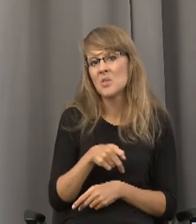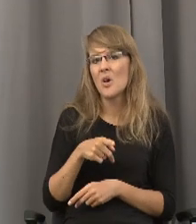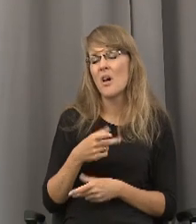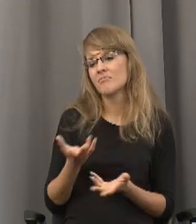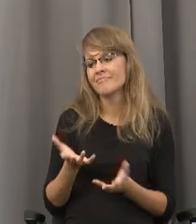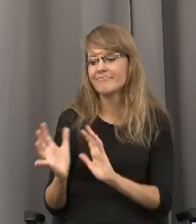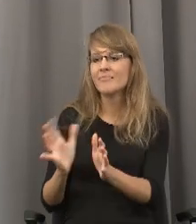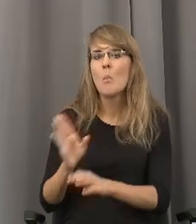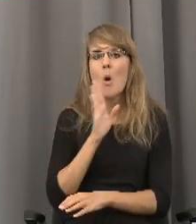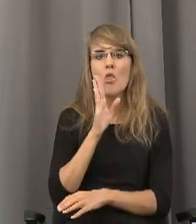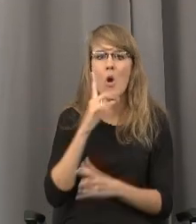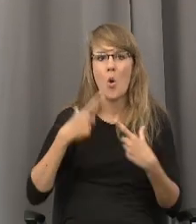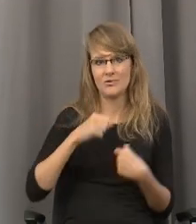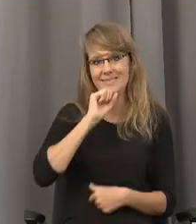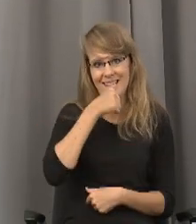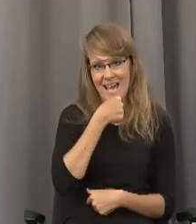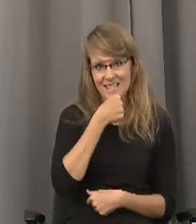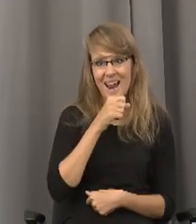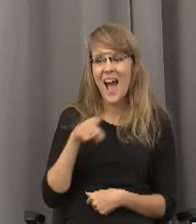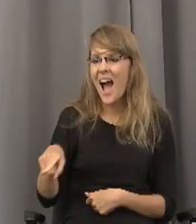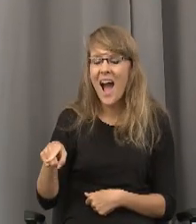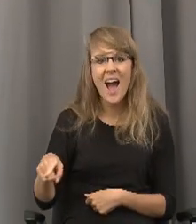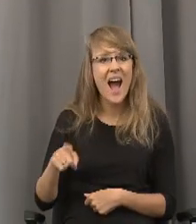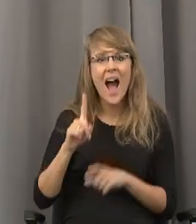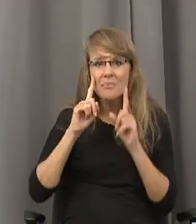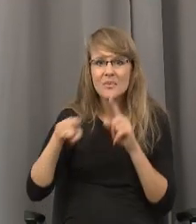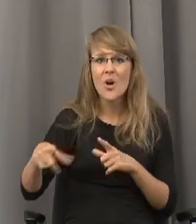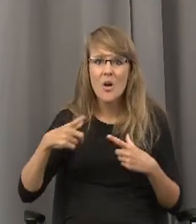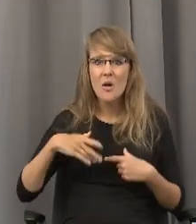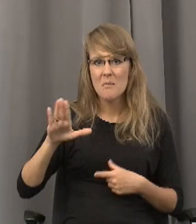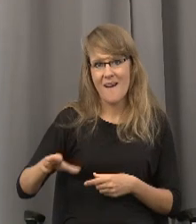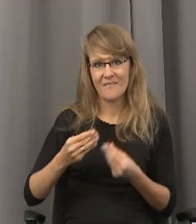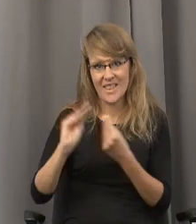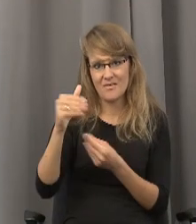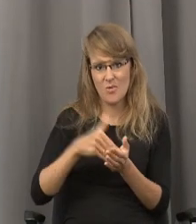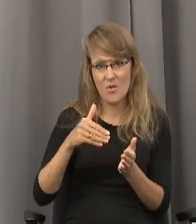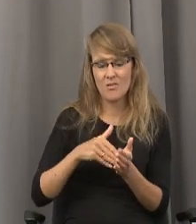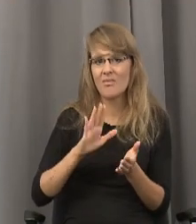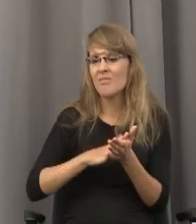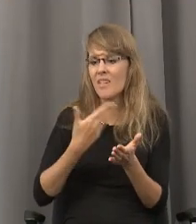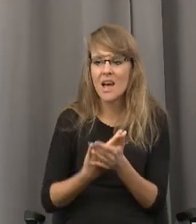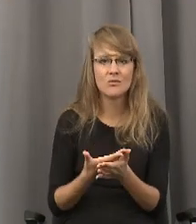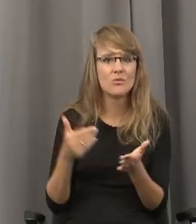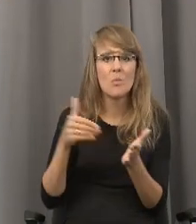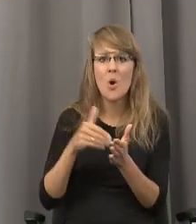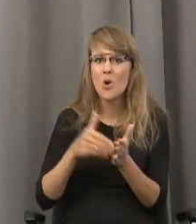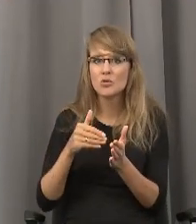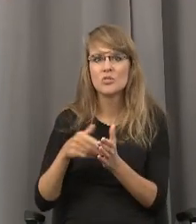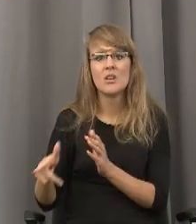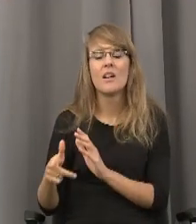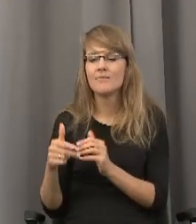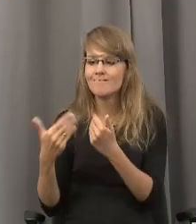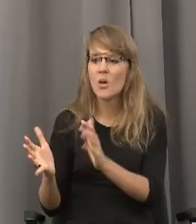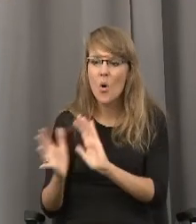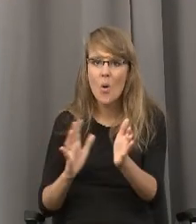starszymi, choć potrzeby chorych z otępieniami są bardzo specyficzne. Na przykład pojawia się konieczność zapewnienia im opieki,